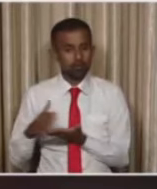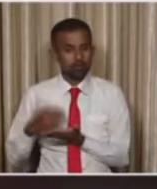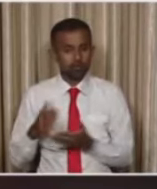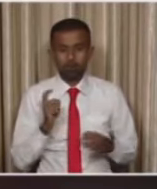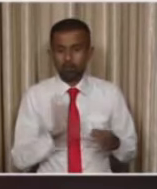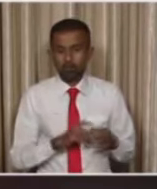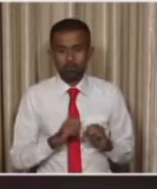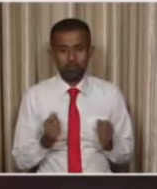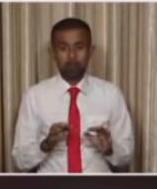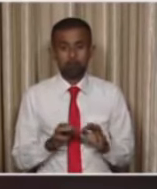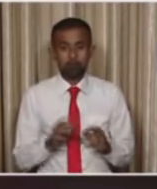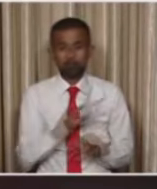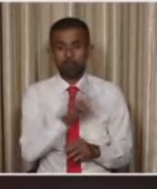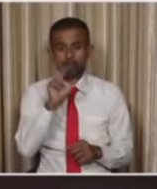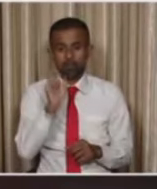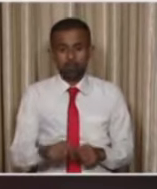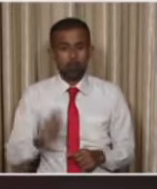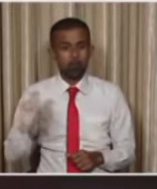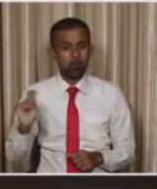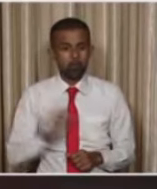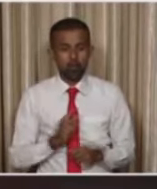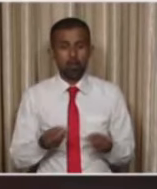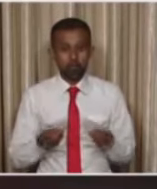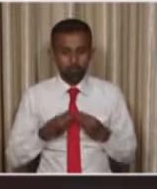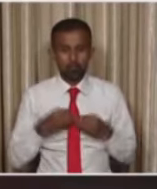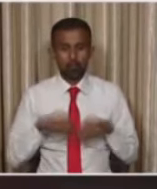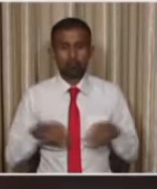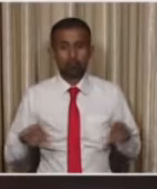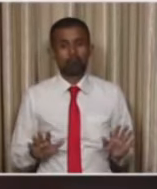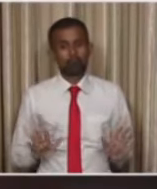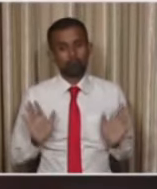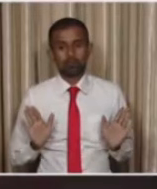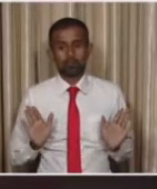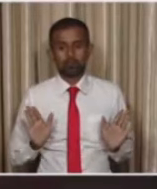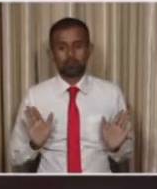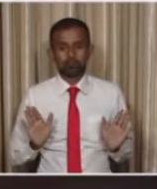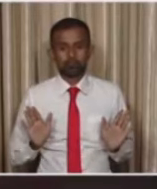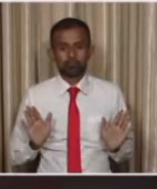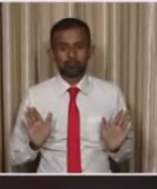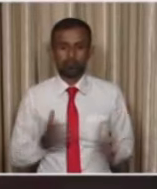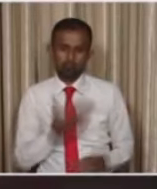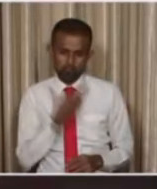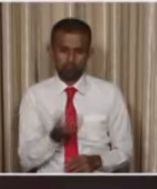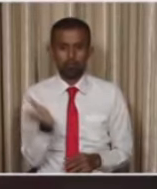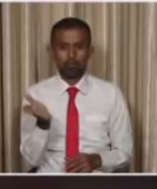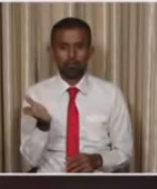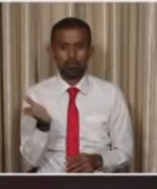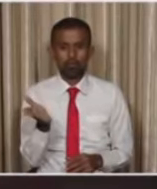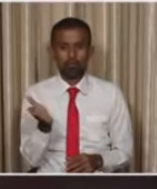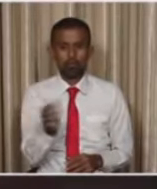නැහැ. බිලියන 18000ක් ආදාහමම් වෙනවා අපේ වගා වලින් තරක් කෘෂිකර්මෙන් විතරක්. මොන පට්ටපල් බොරුද